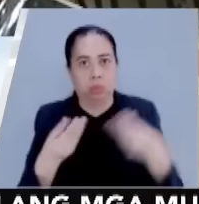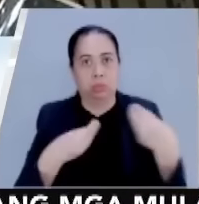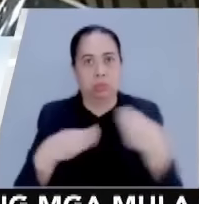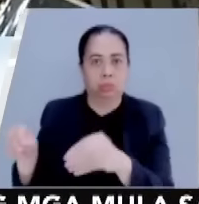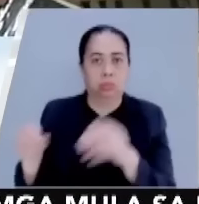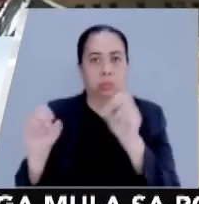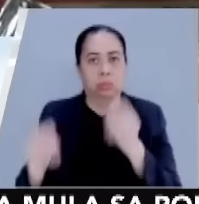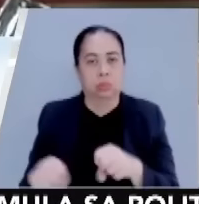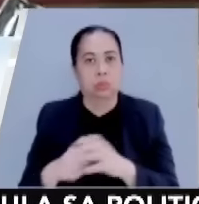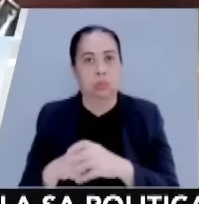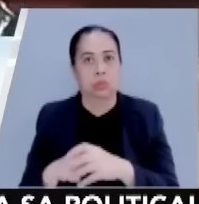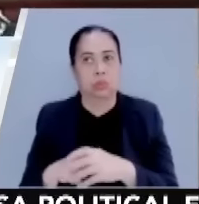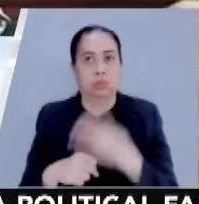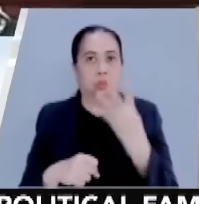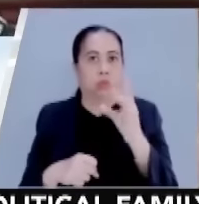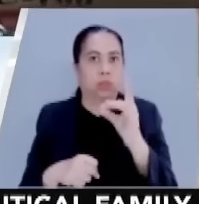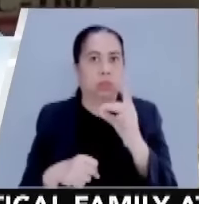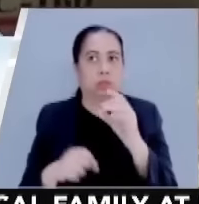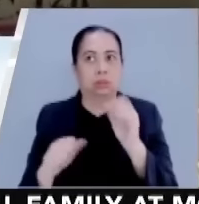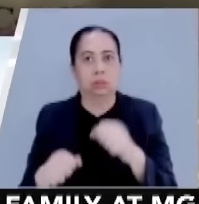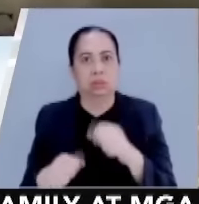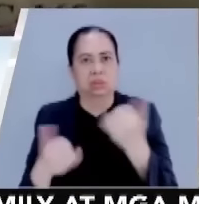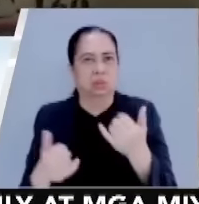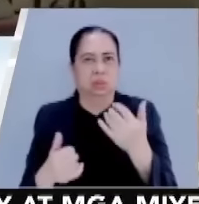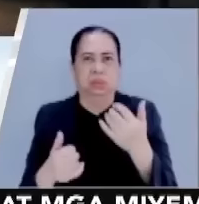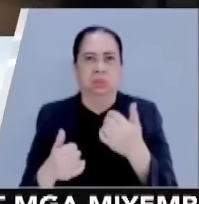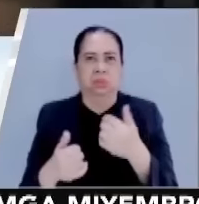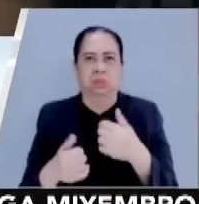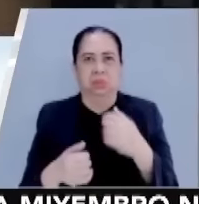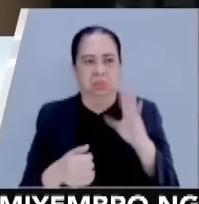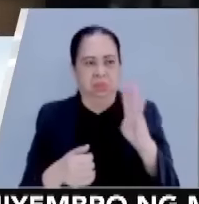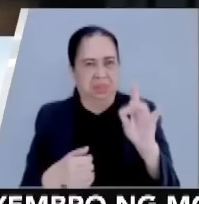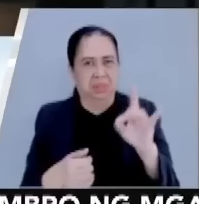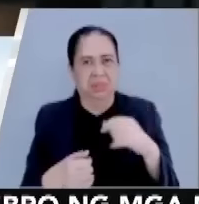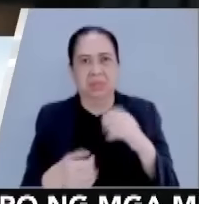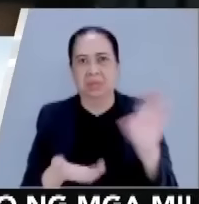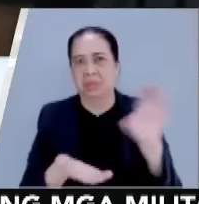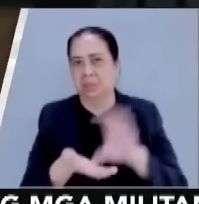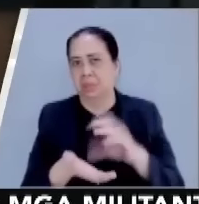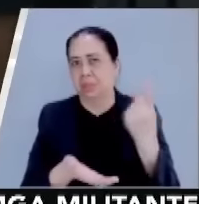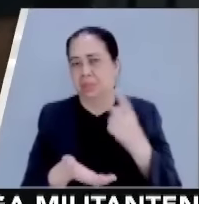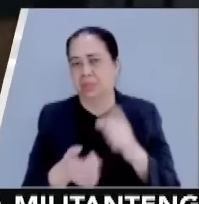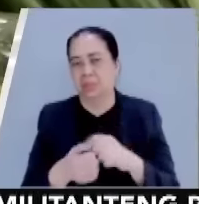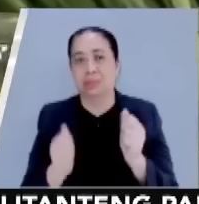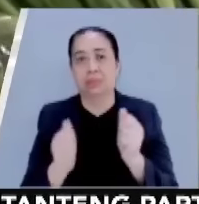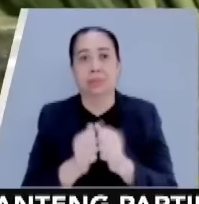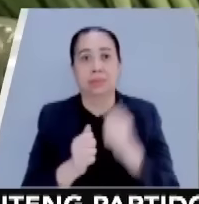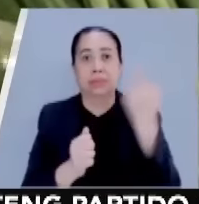nasa 48 lang. 40, ngayon, puhunan pa lang yun. Kabilang din sa mga dahilan ng mababang